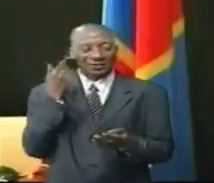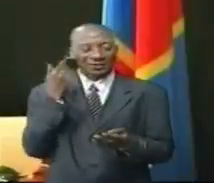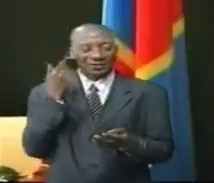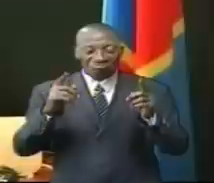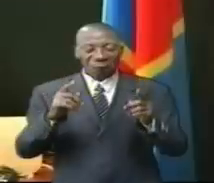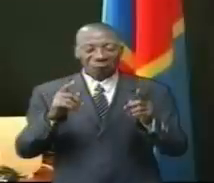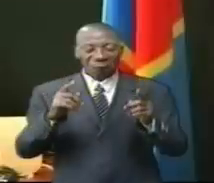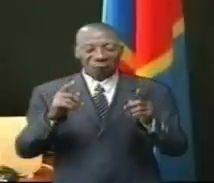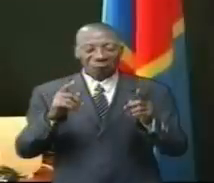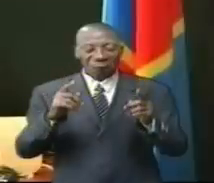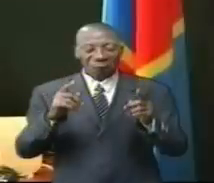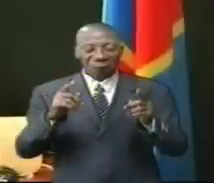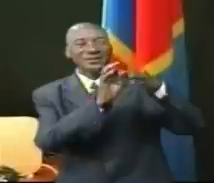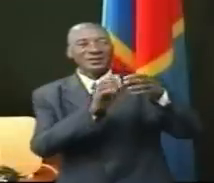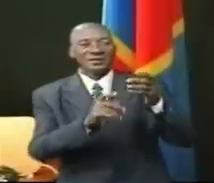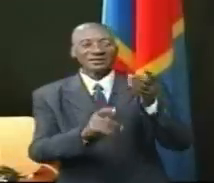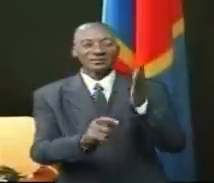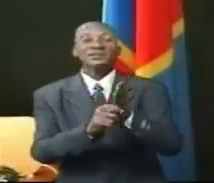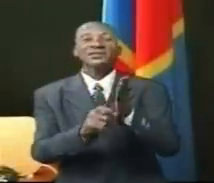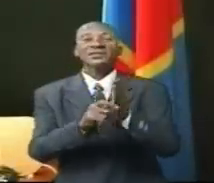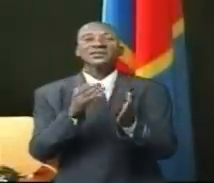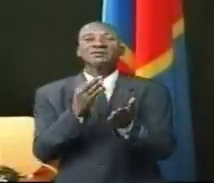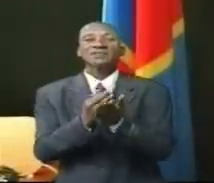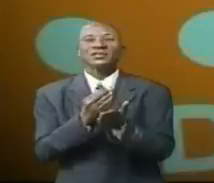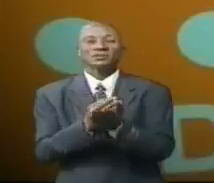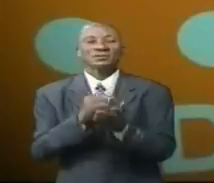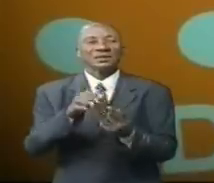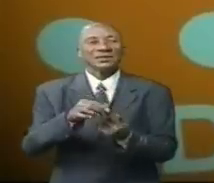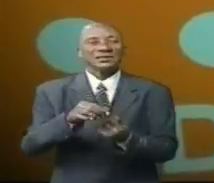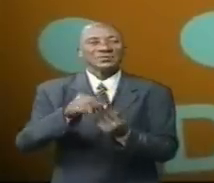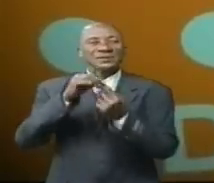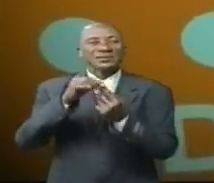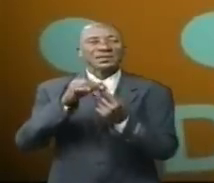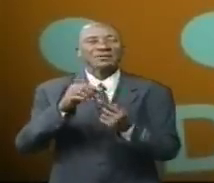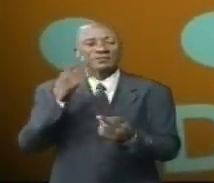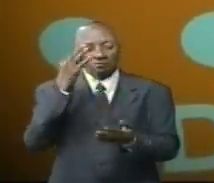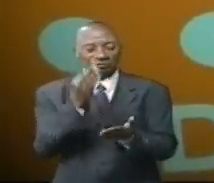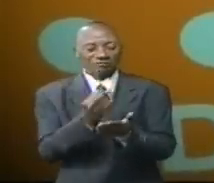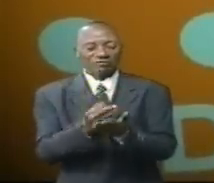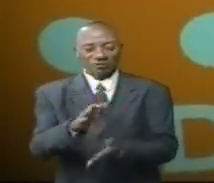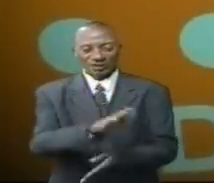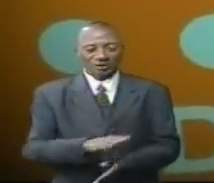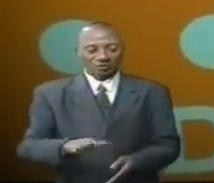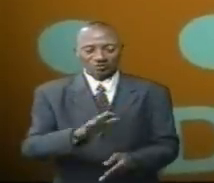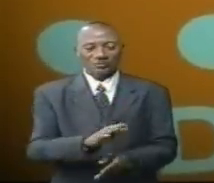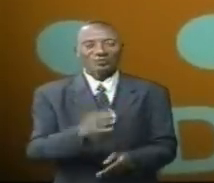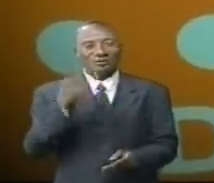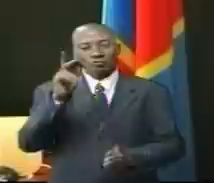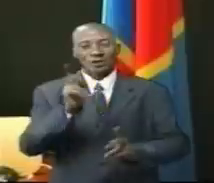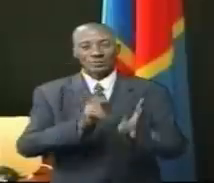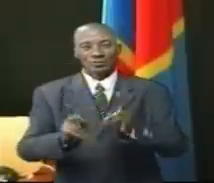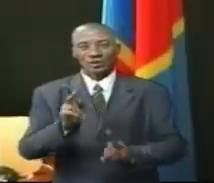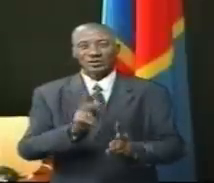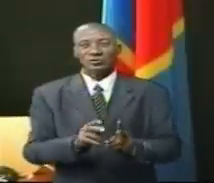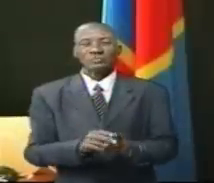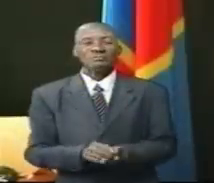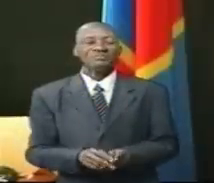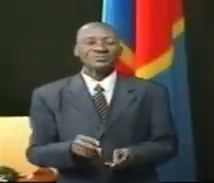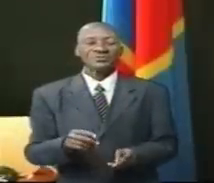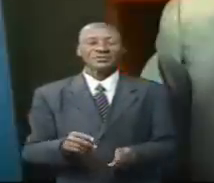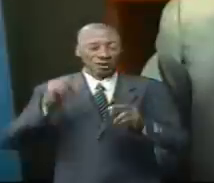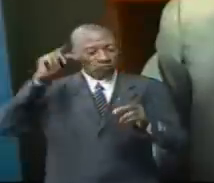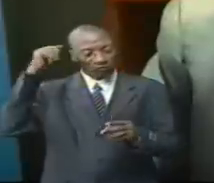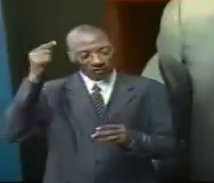partenaires techniques et financiers et plus particulièrement au Fonds des Nations Unies pour la population les remerciements du